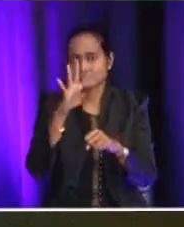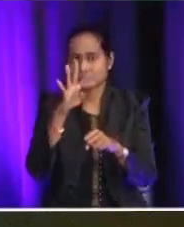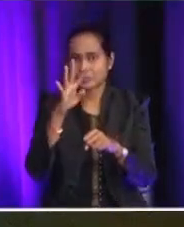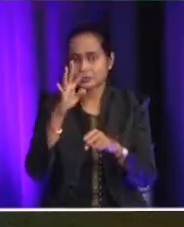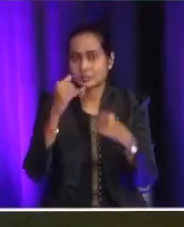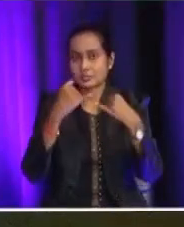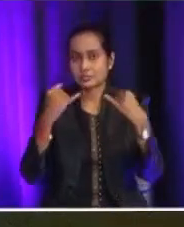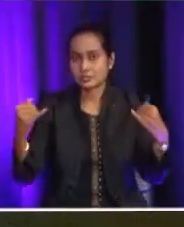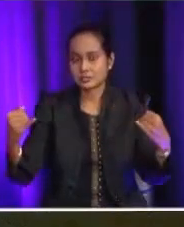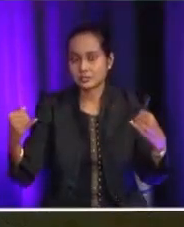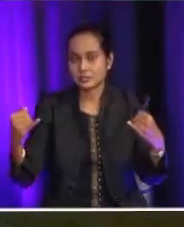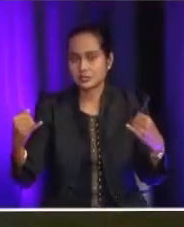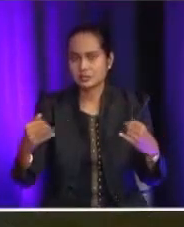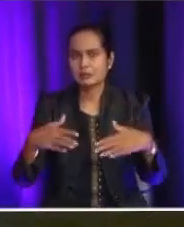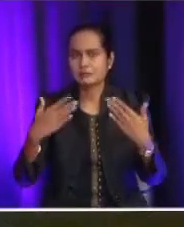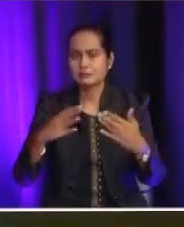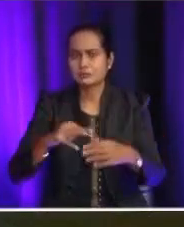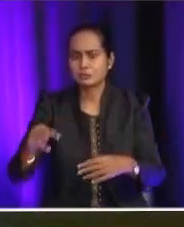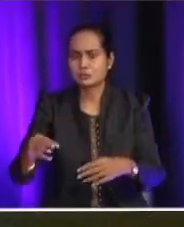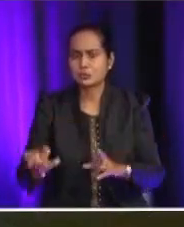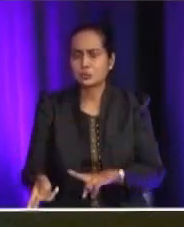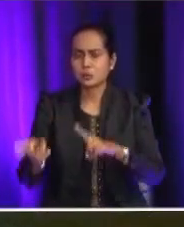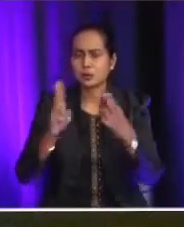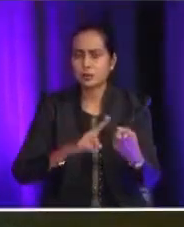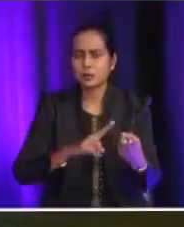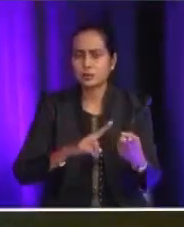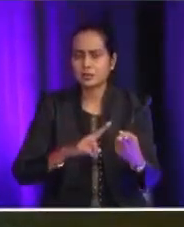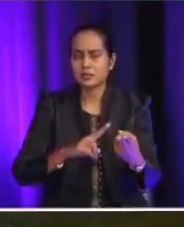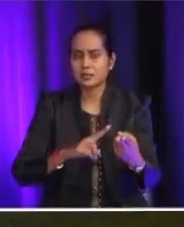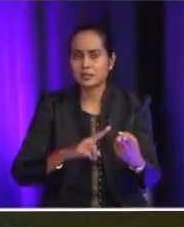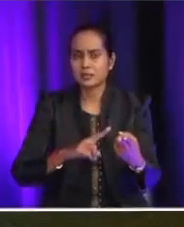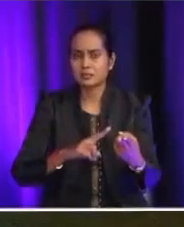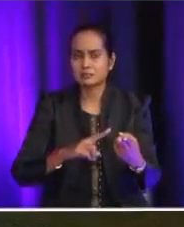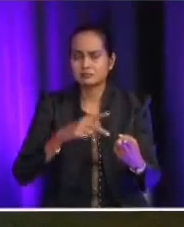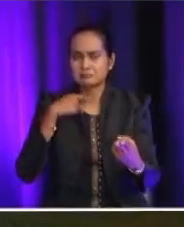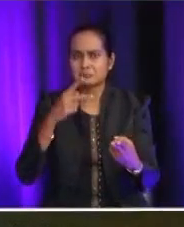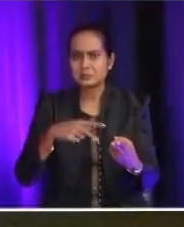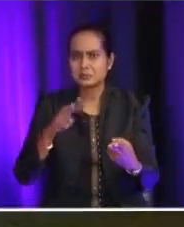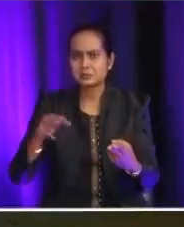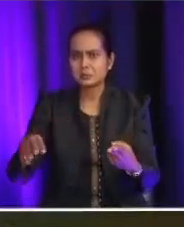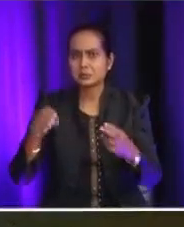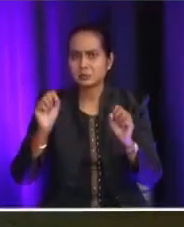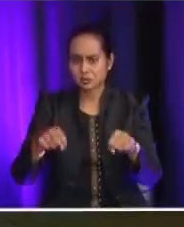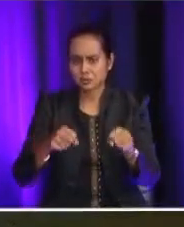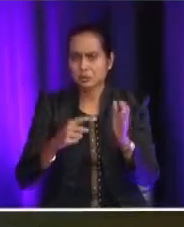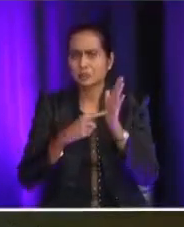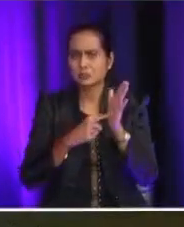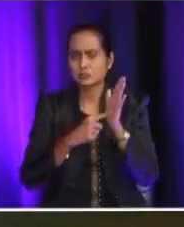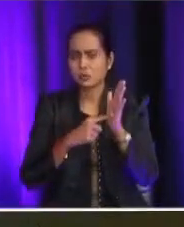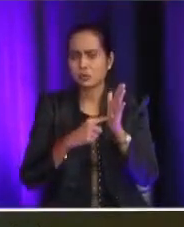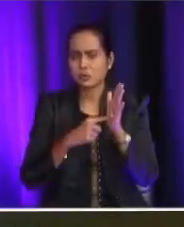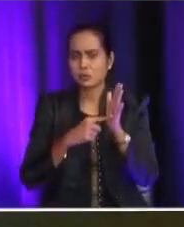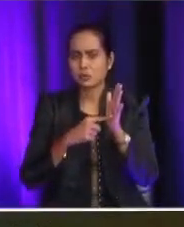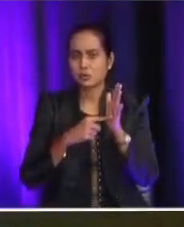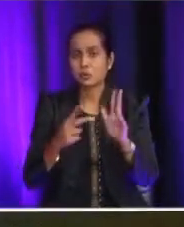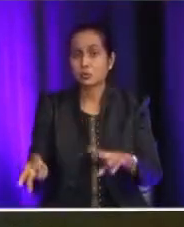kan bagaimana murid-murid ini mengolah cikgu. Seperti betul. Mana yang tadi saya pasti mungkin murid-murid lagi sekali boleh menunjukkan